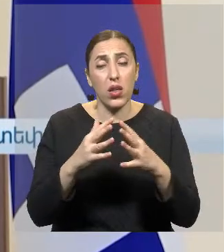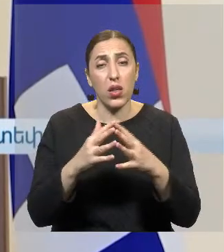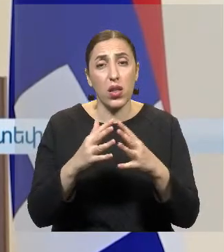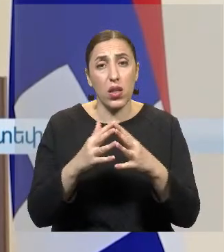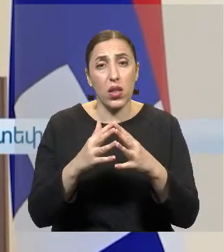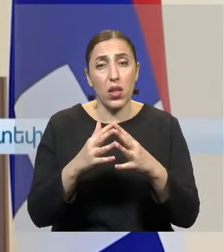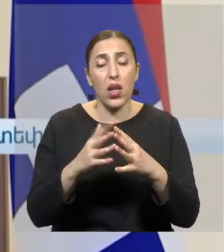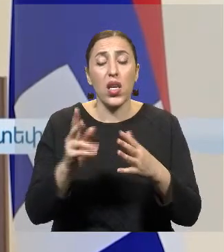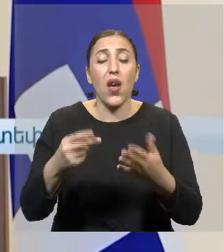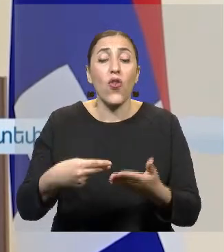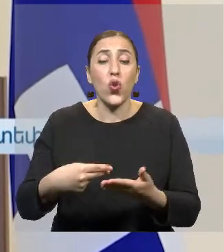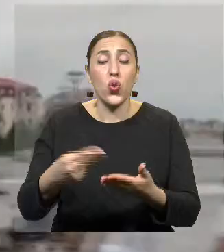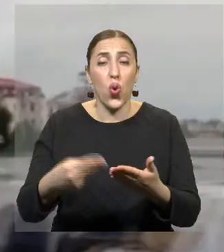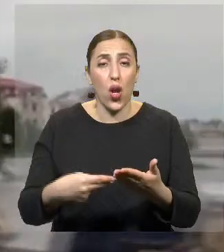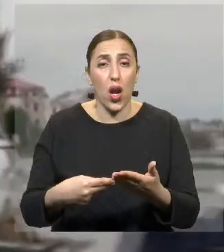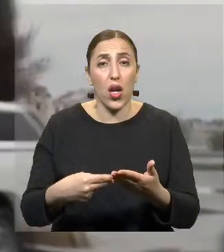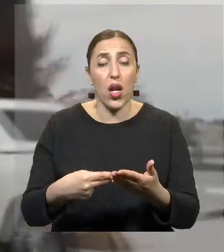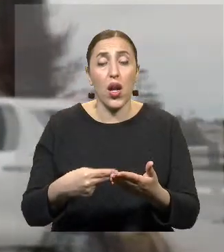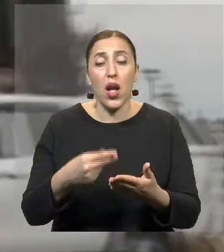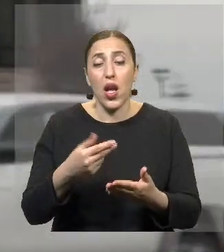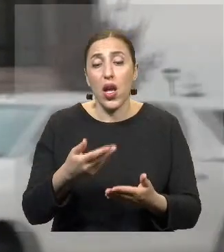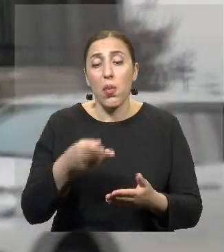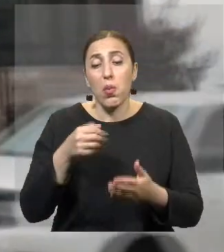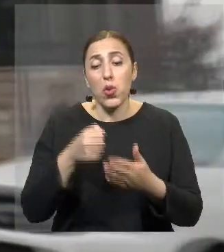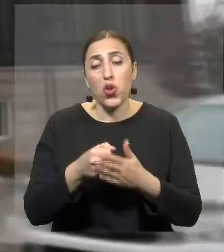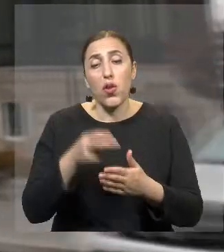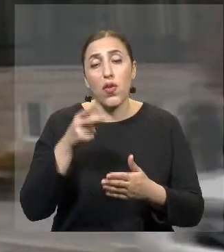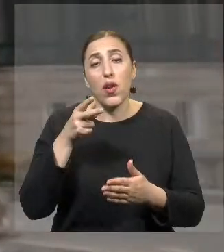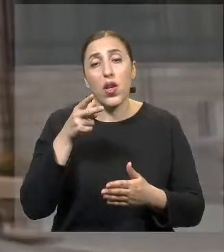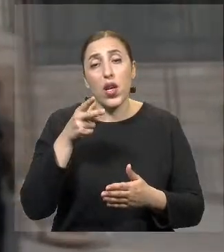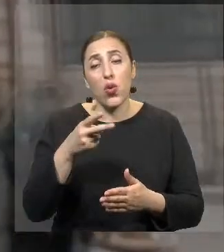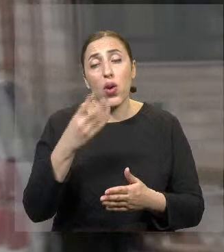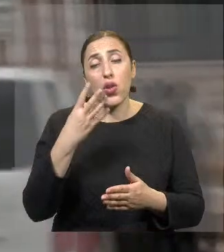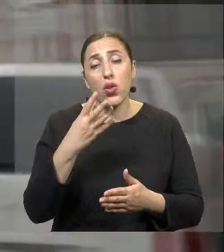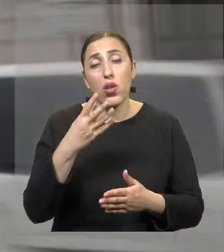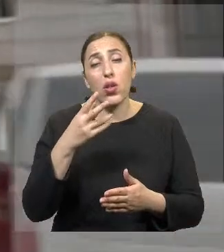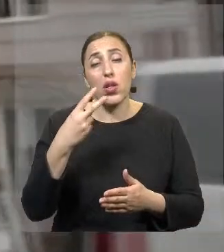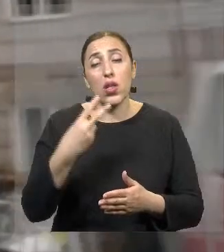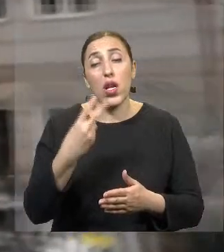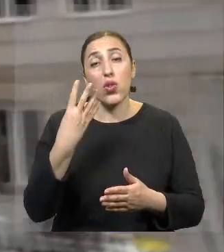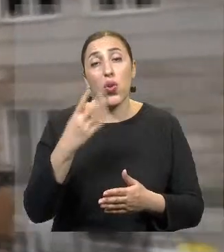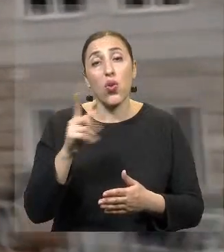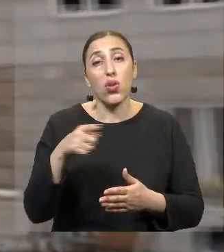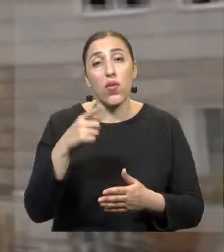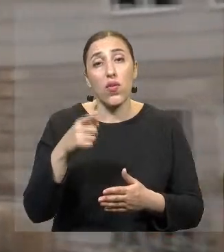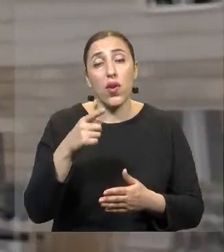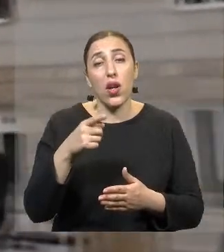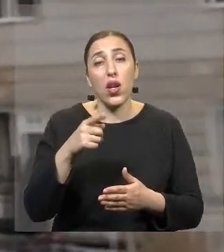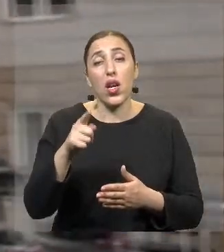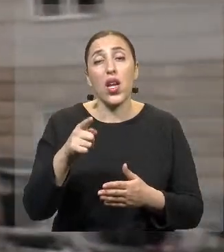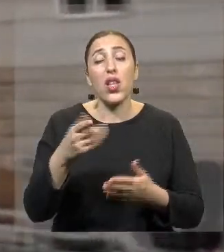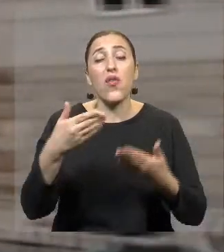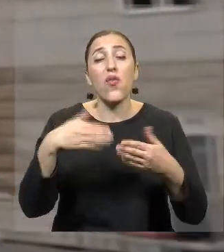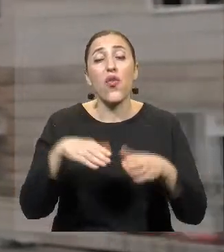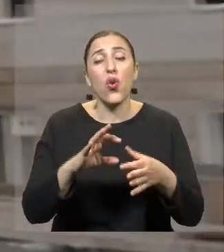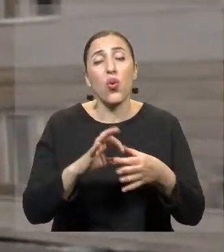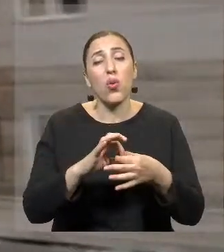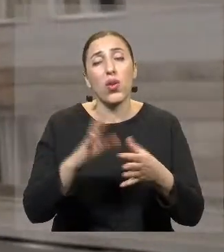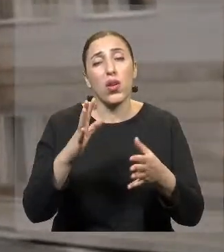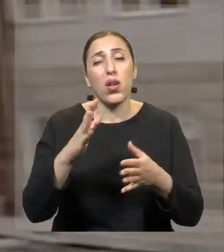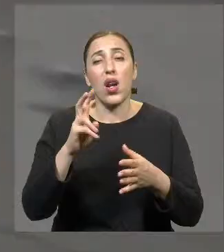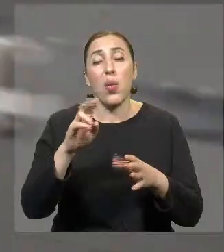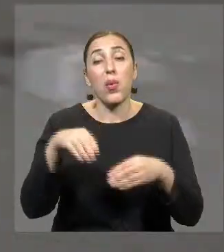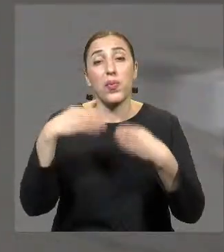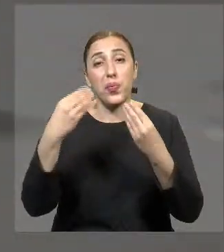Համաններում ստորագրել է մինչև տարևերջ լերնային Հառաբաղի հանրապետությունը լուցարելու որոշումը։ Հահրամանյանը մի արժամանակ մնացել է